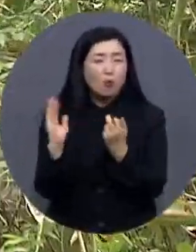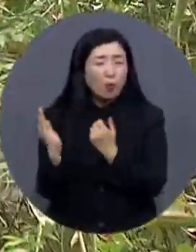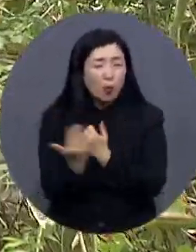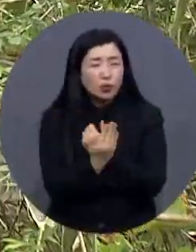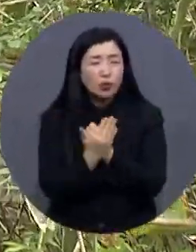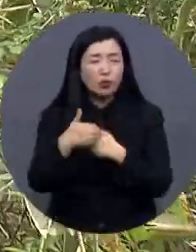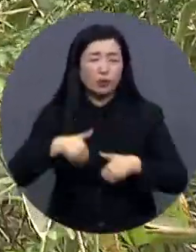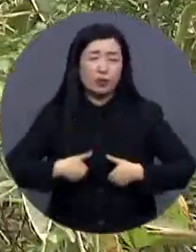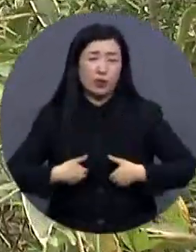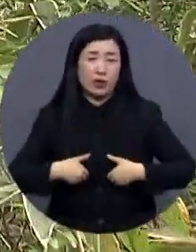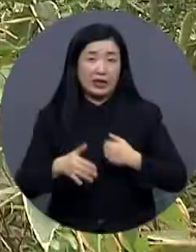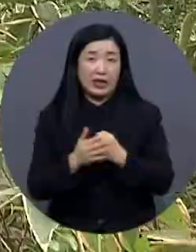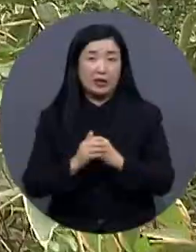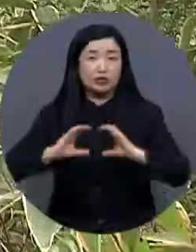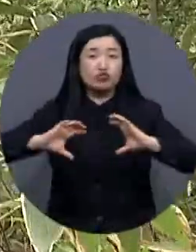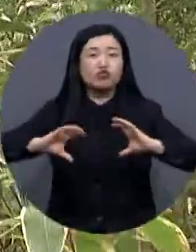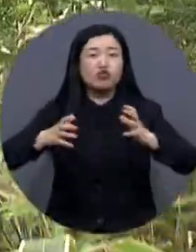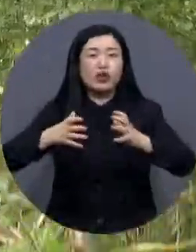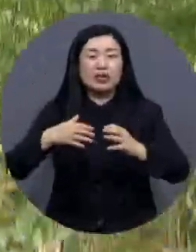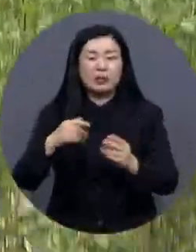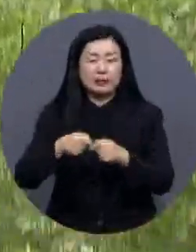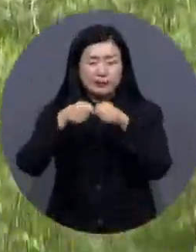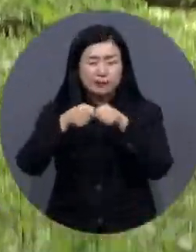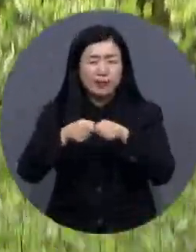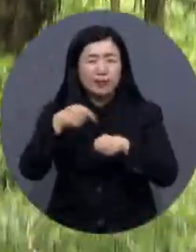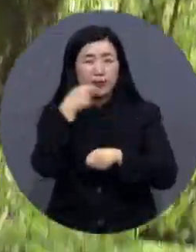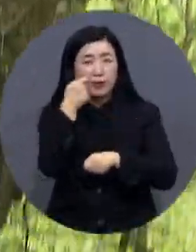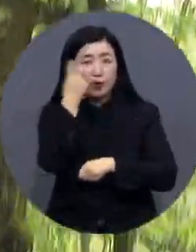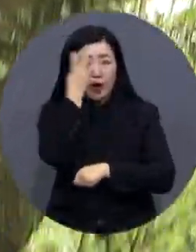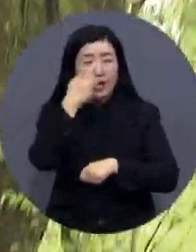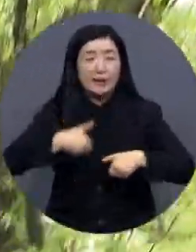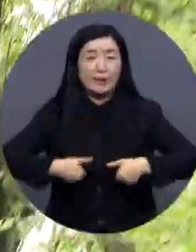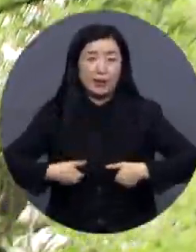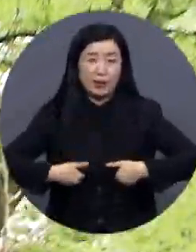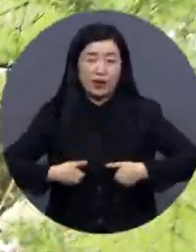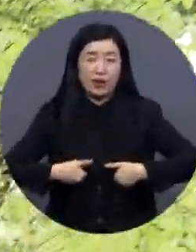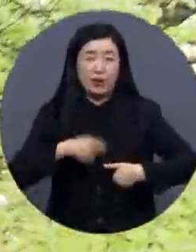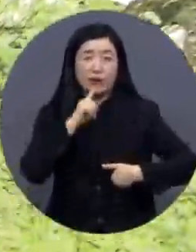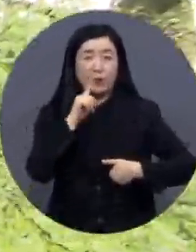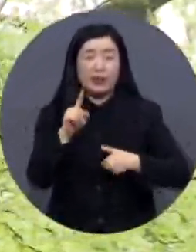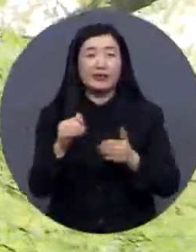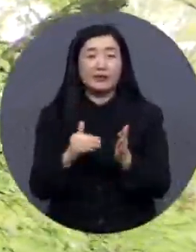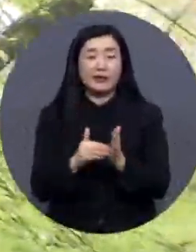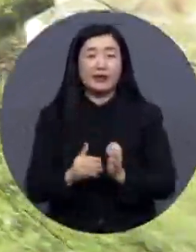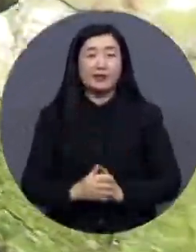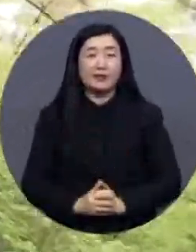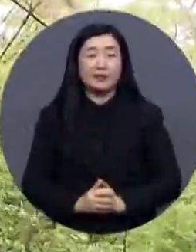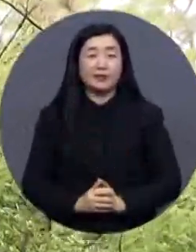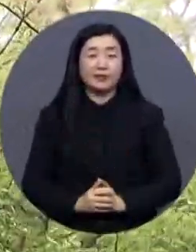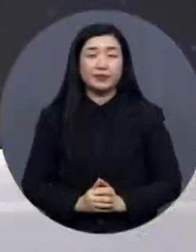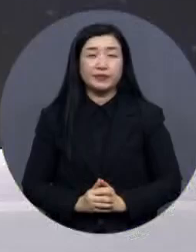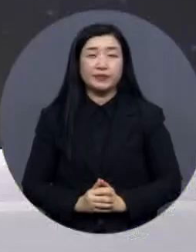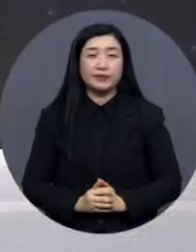우려가 있어 국가적 차원에서 체계적인 관리가 필요하다고 지정 이유를 설명했습니다.